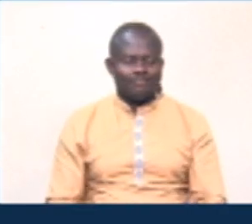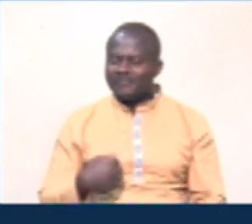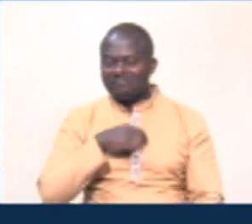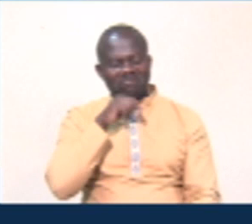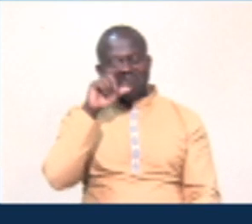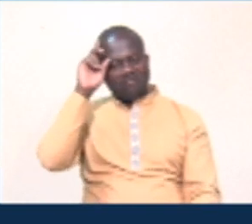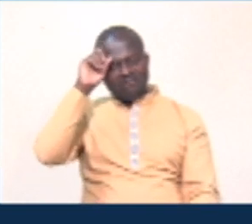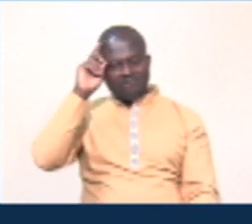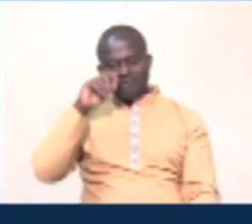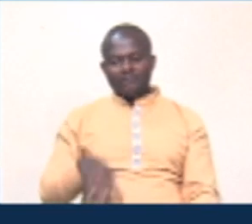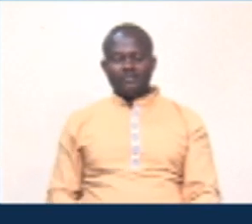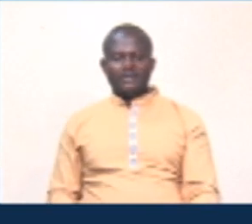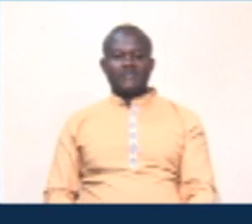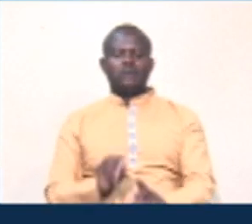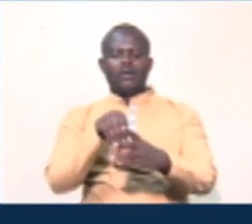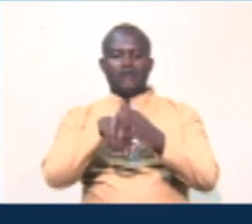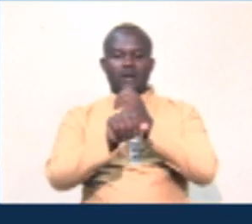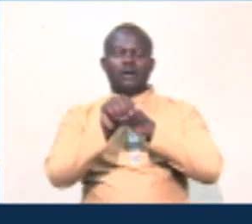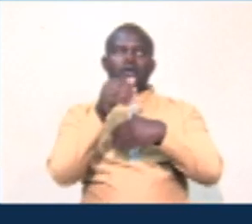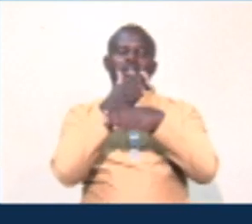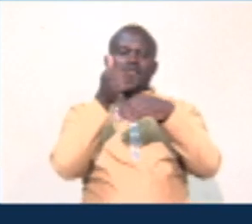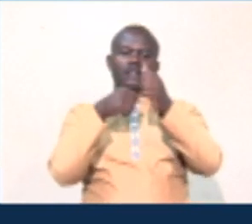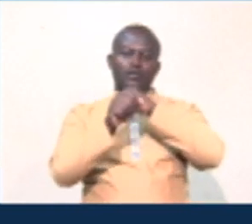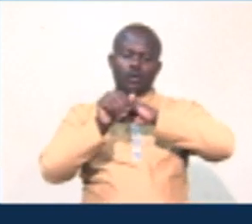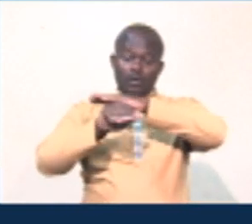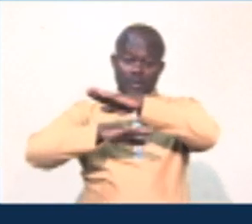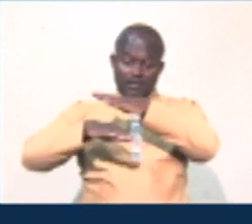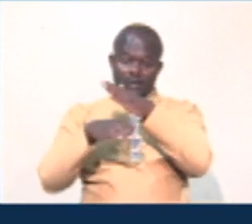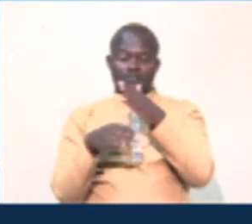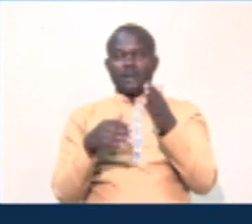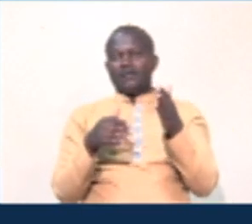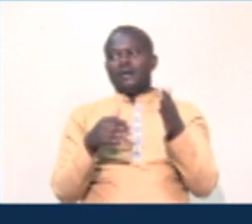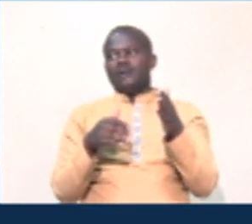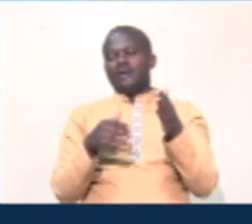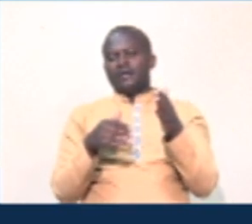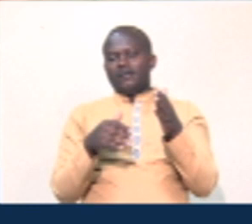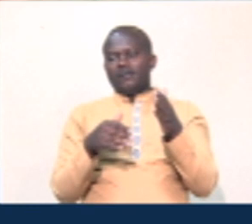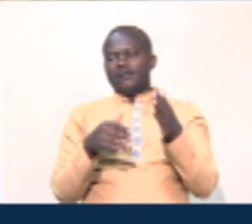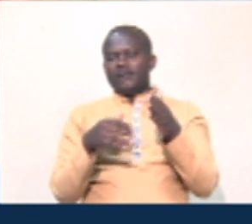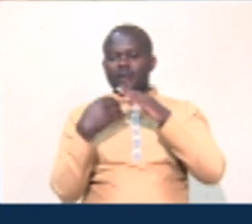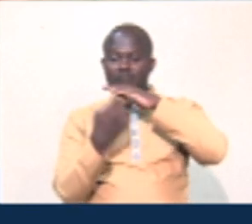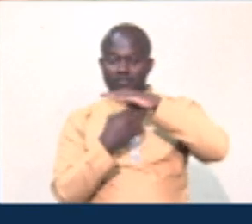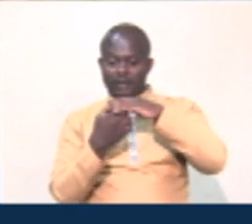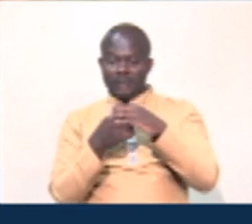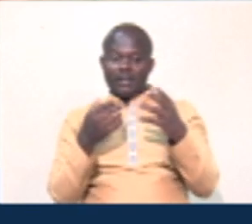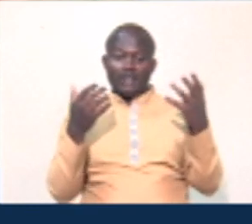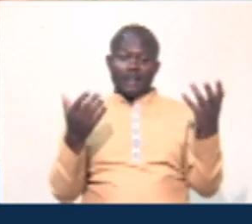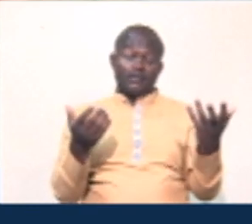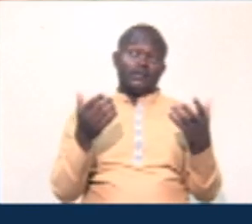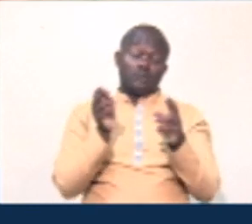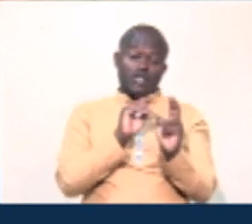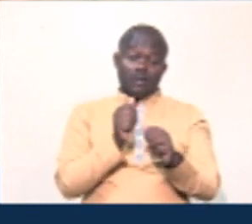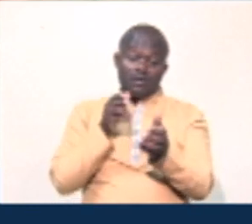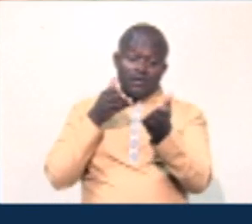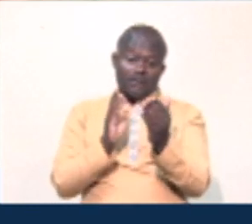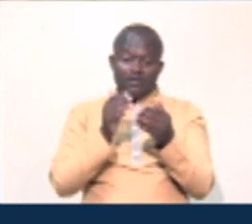mbitekereza. Mugiye muri Minisiteri y'Ibikorwa Remezo, ibyari byose musanzwe mukurikirana ibyo u Rwanda rukeneye ha mu bikorwa remezo n'ibyo